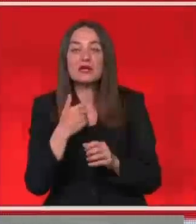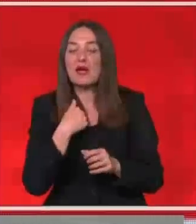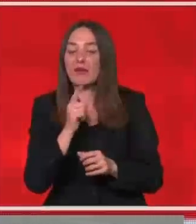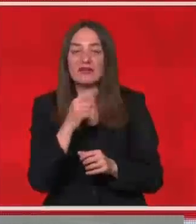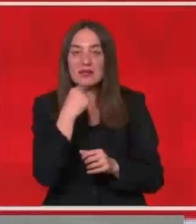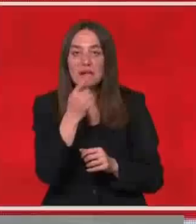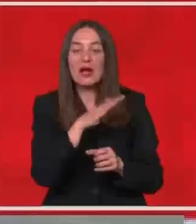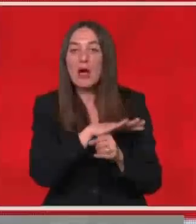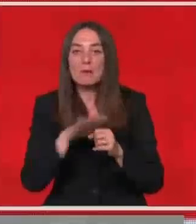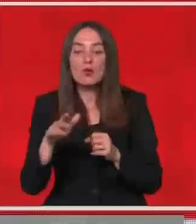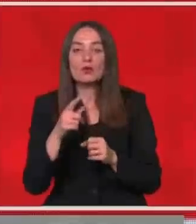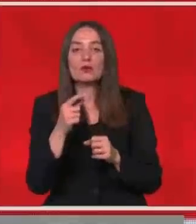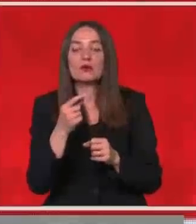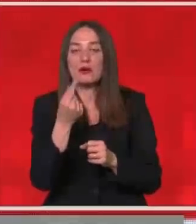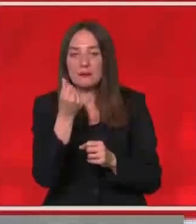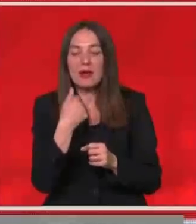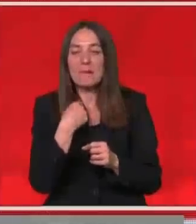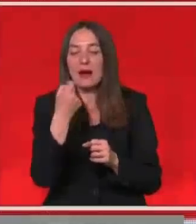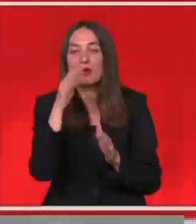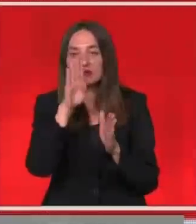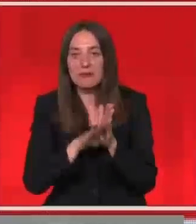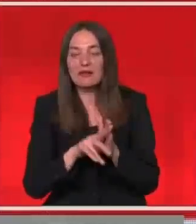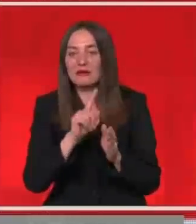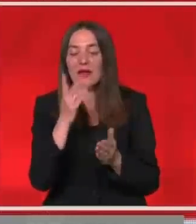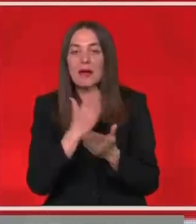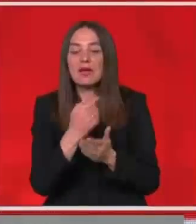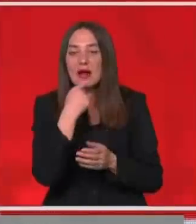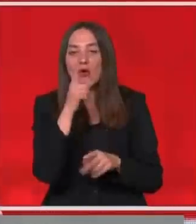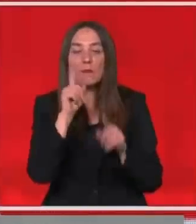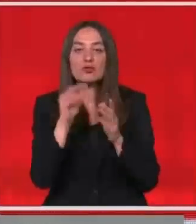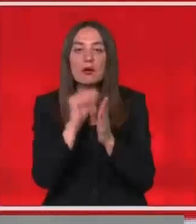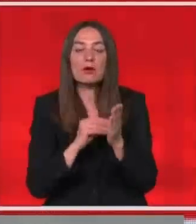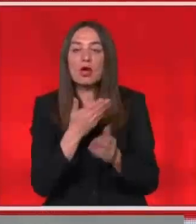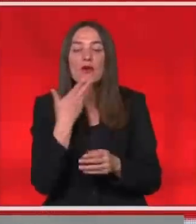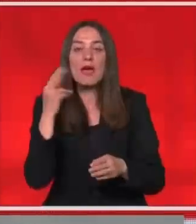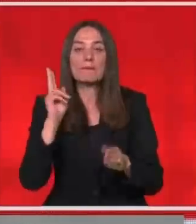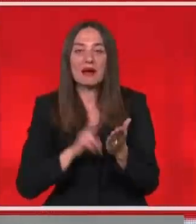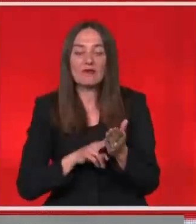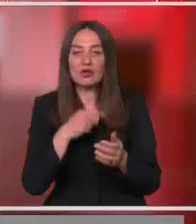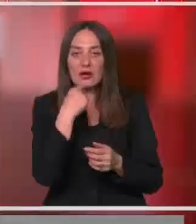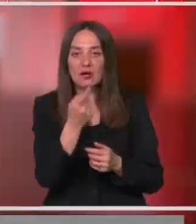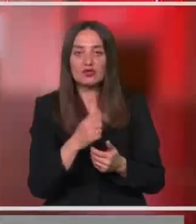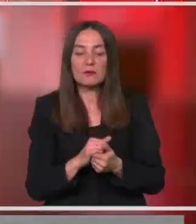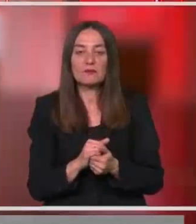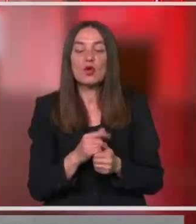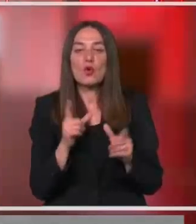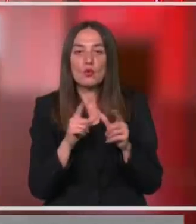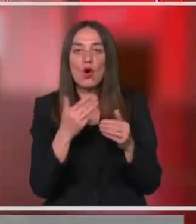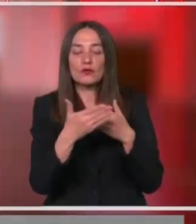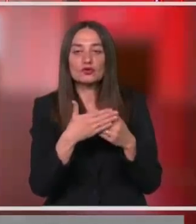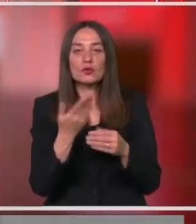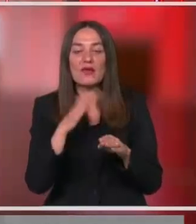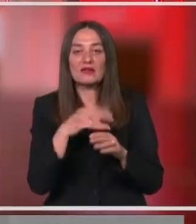nisam rekao punu cifru, malo sam smanjio da ne bi možda rekao neki podatak koji nemam pravo da kažem. 21. u odnosu na? 20.